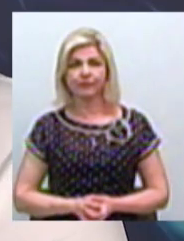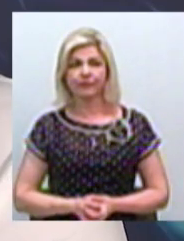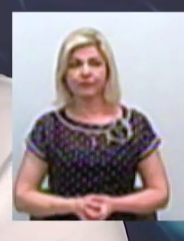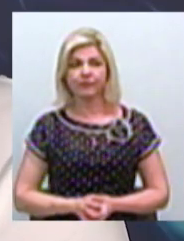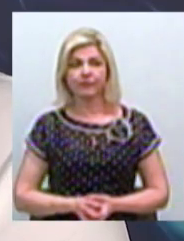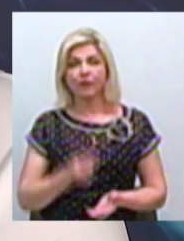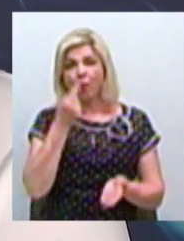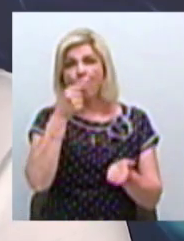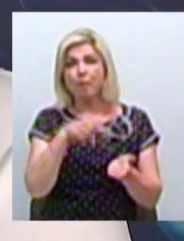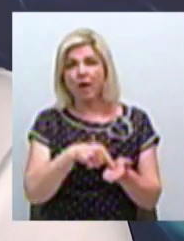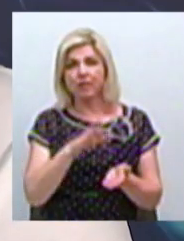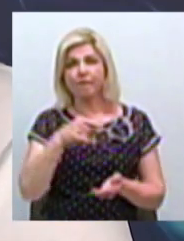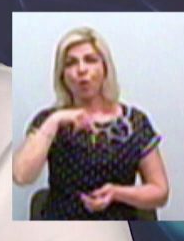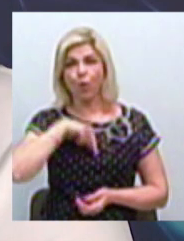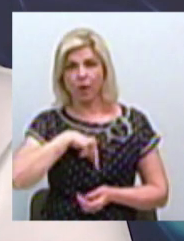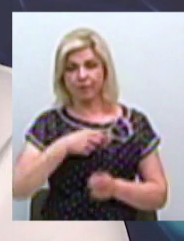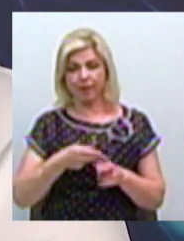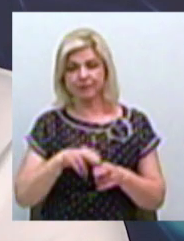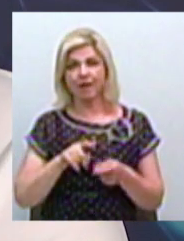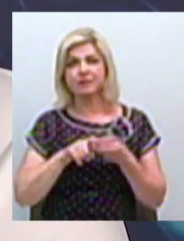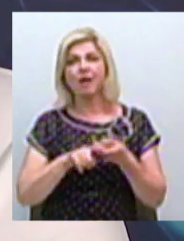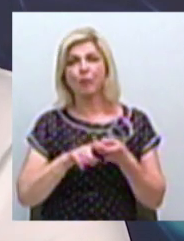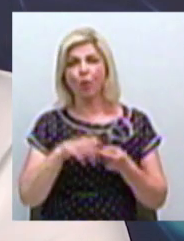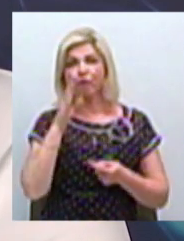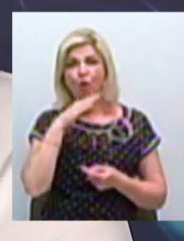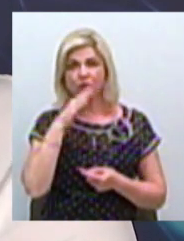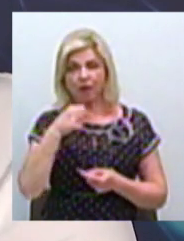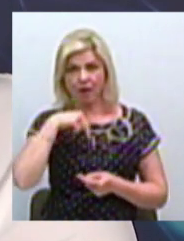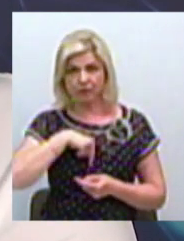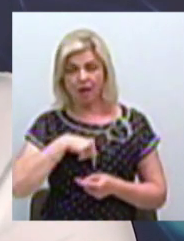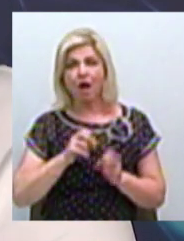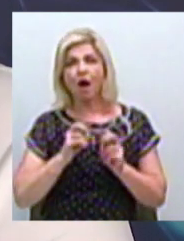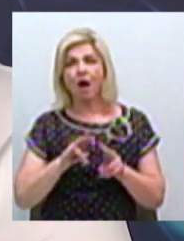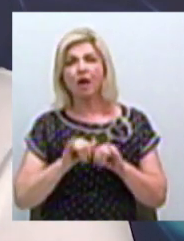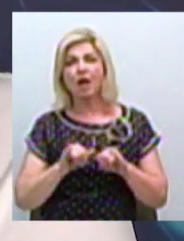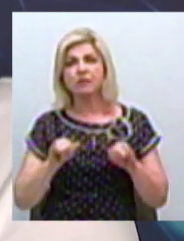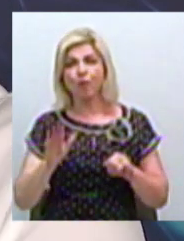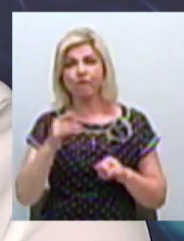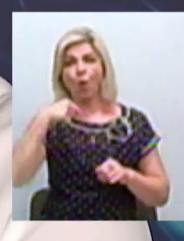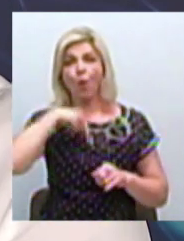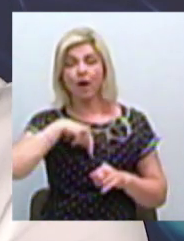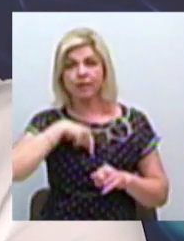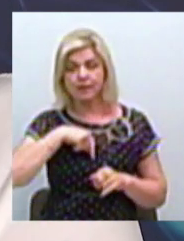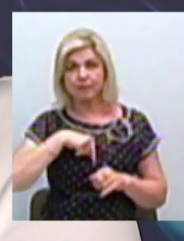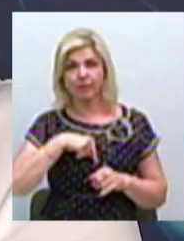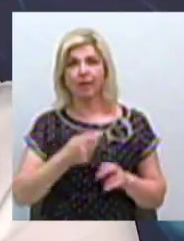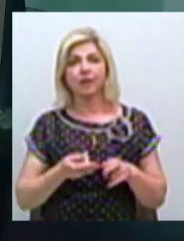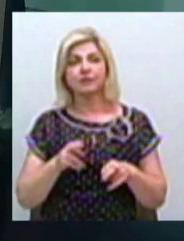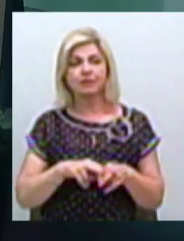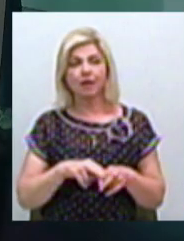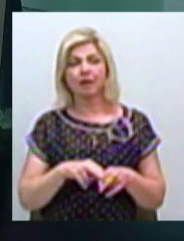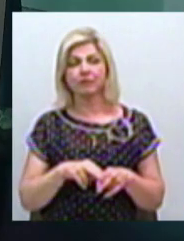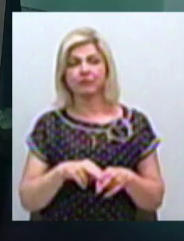Потрапила в організм ця забруднена вода. Як розмножиться вона в організмі? Це